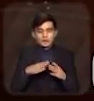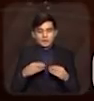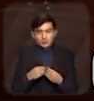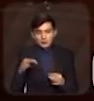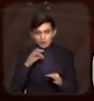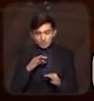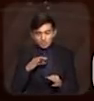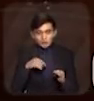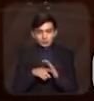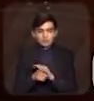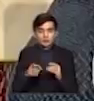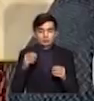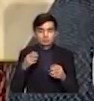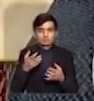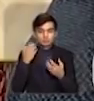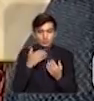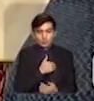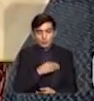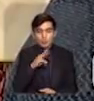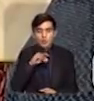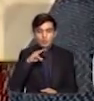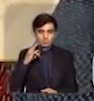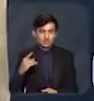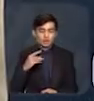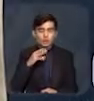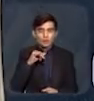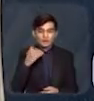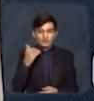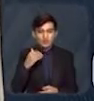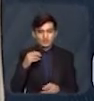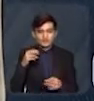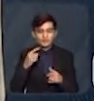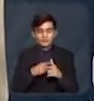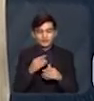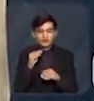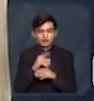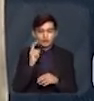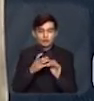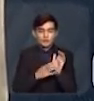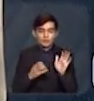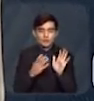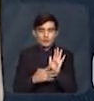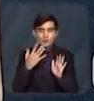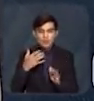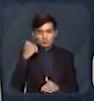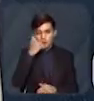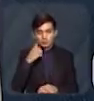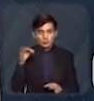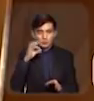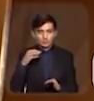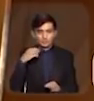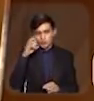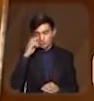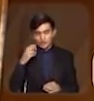жайтты анықтап алғысы келеді. Момышұлына ондай атақ 1995 жылы берілуі мүмкін деп сол жылдағы мемлекеттік басылымдарды да шолып